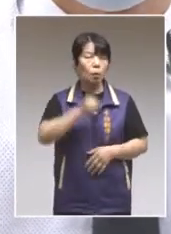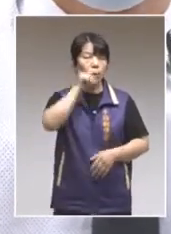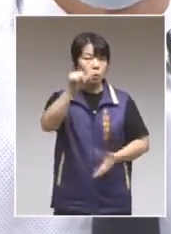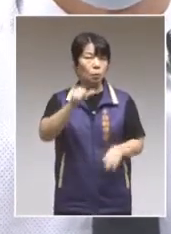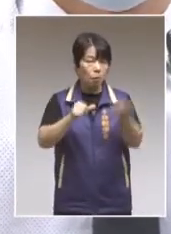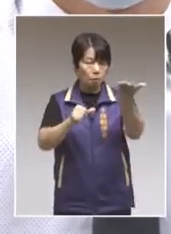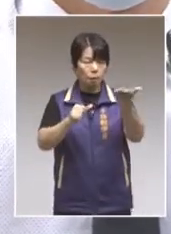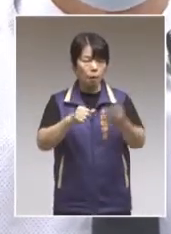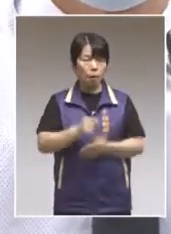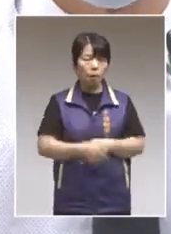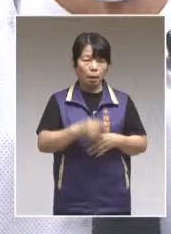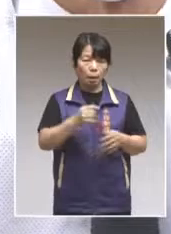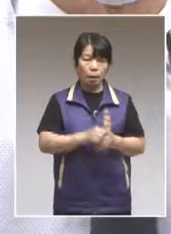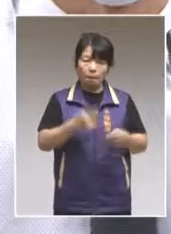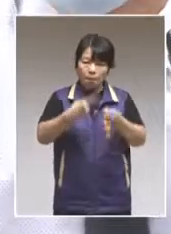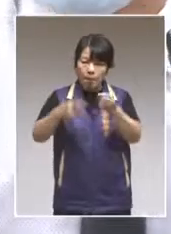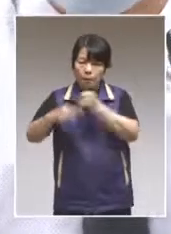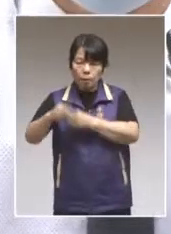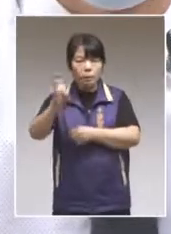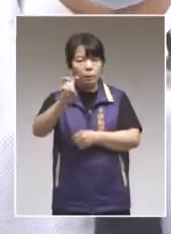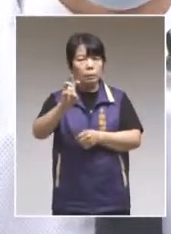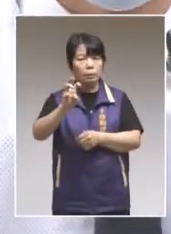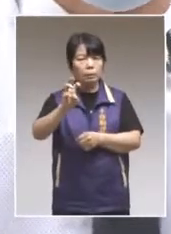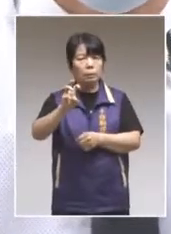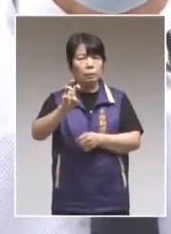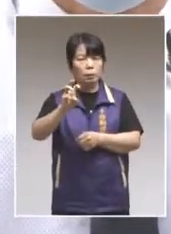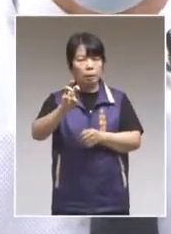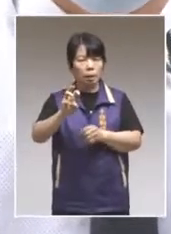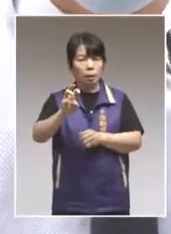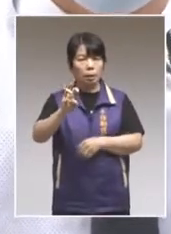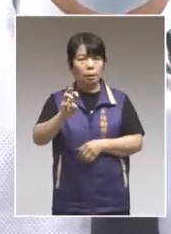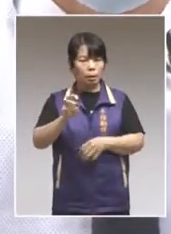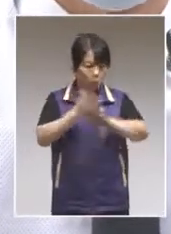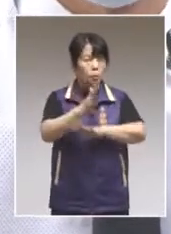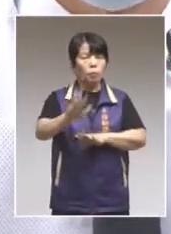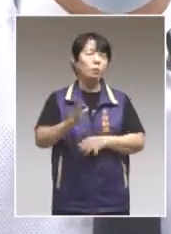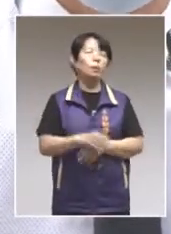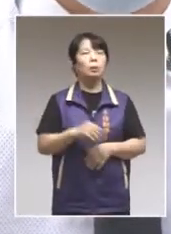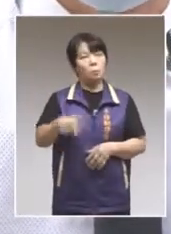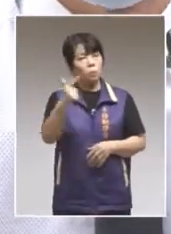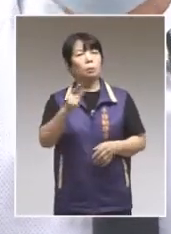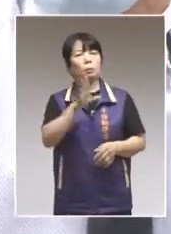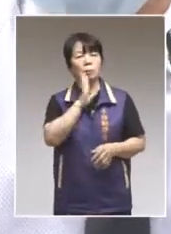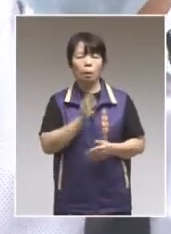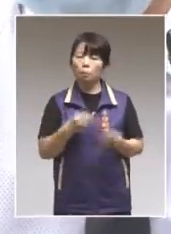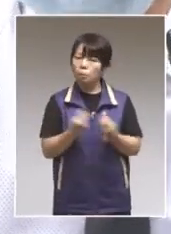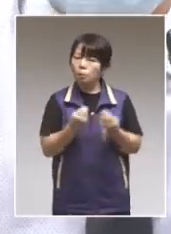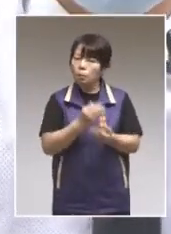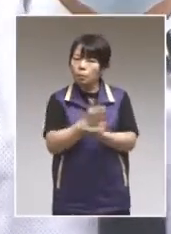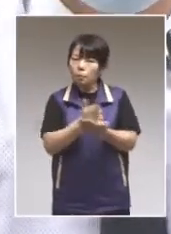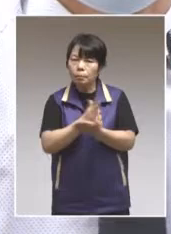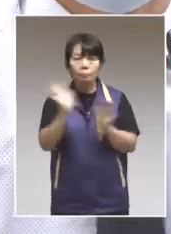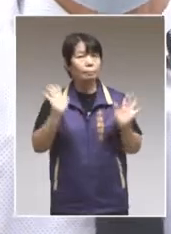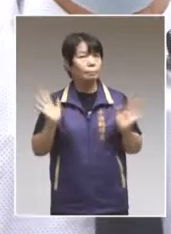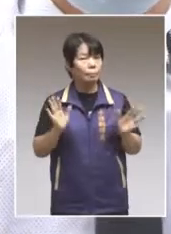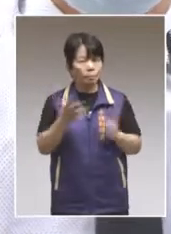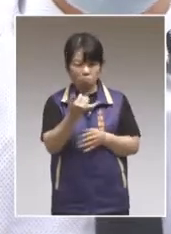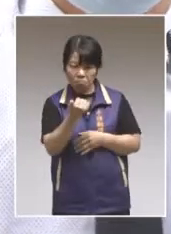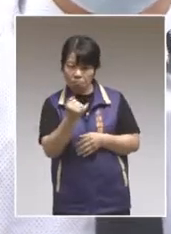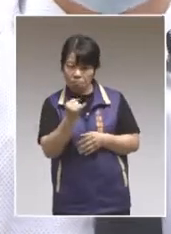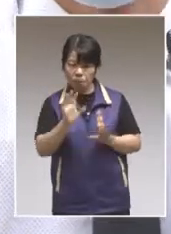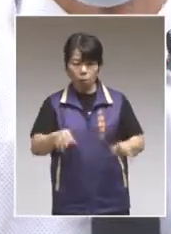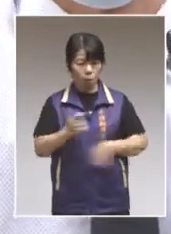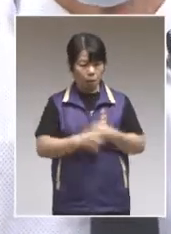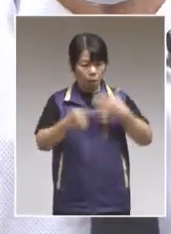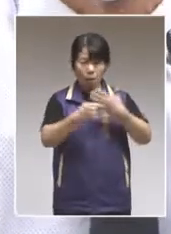们就每分钟超过30下就叫做快。所以大家要学会去怎么样去观察自己的孩子好不好。那他的肤色